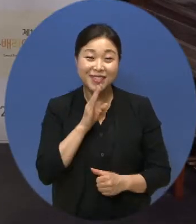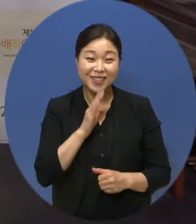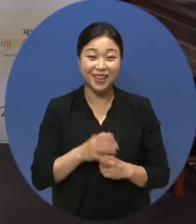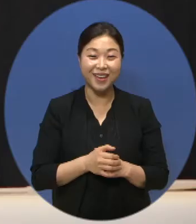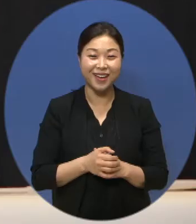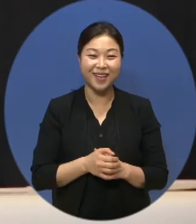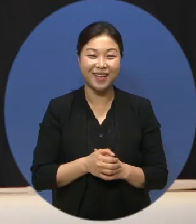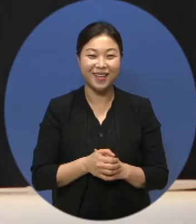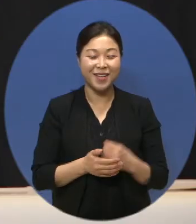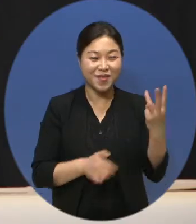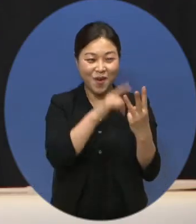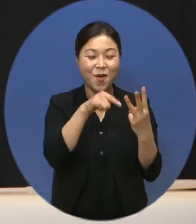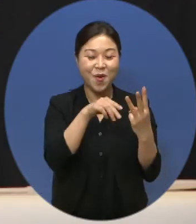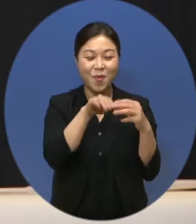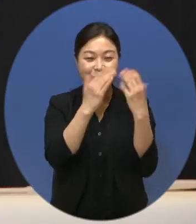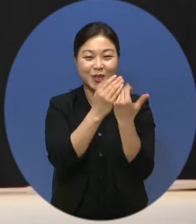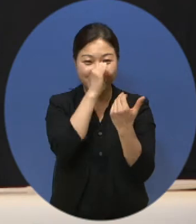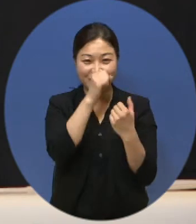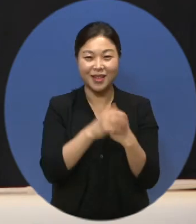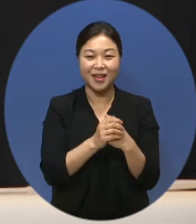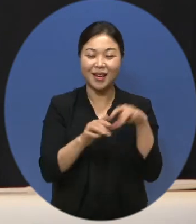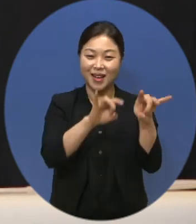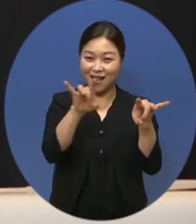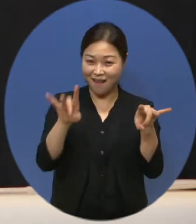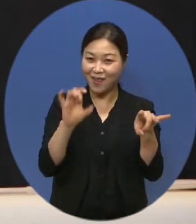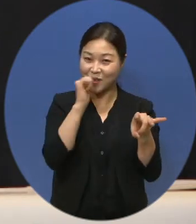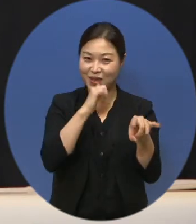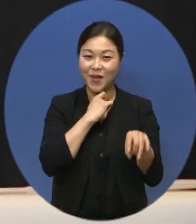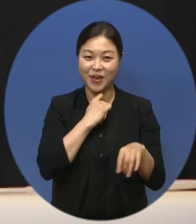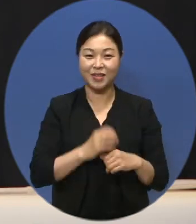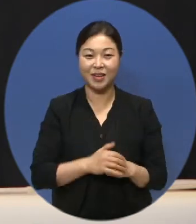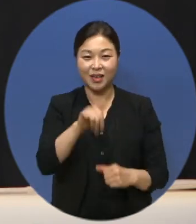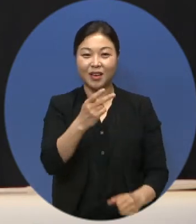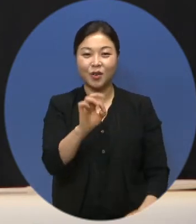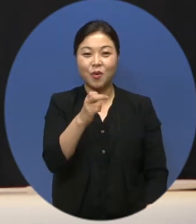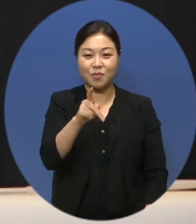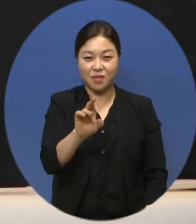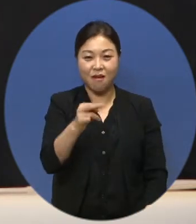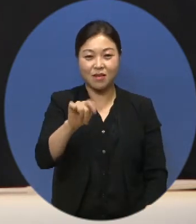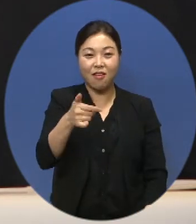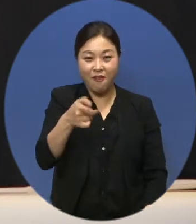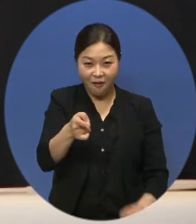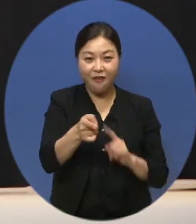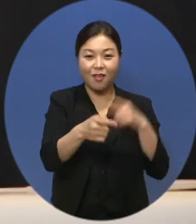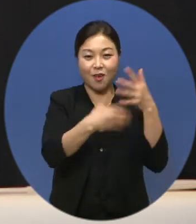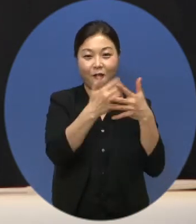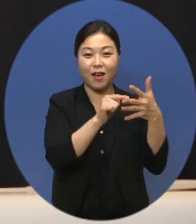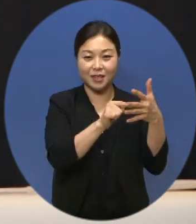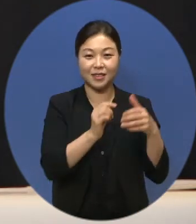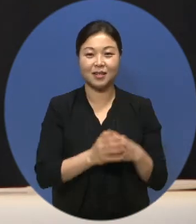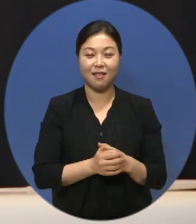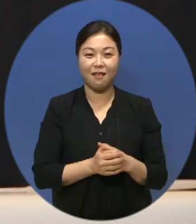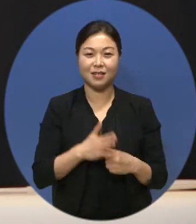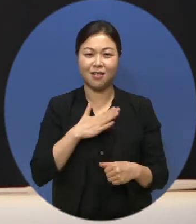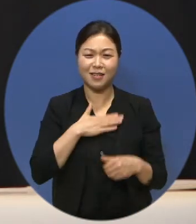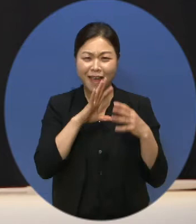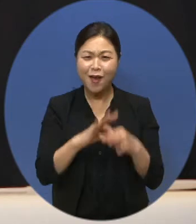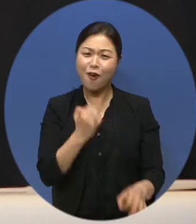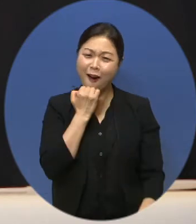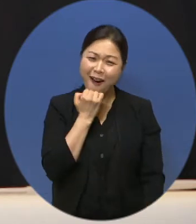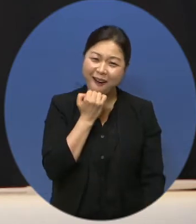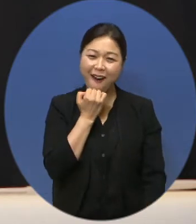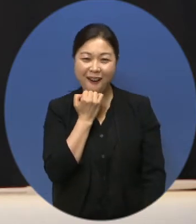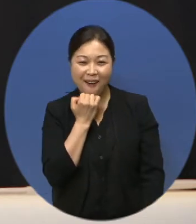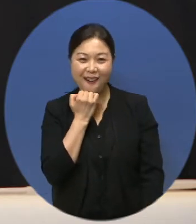같아요. 네. 그래서 한 작품씩 조금 소개를 드리자면 네. 일단 공명선거 같은 경우에는 전 계속 웃으면서